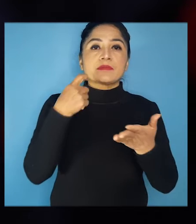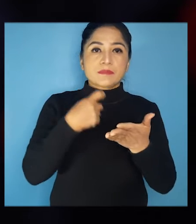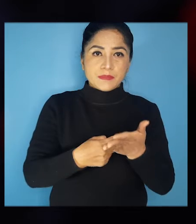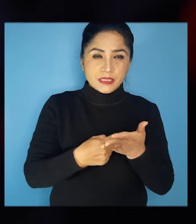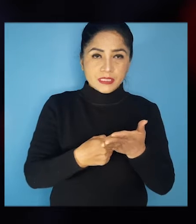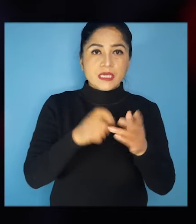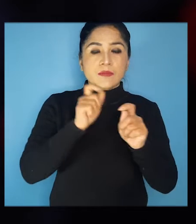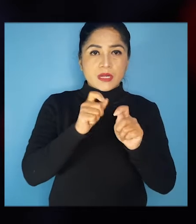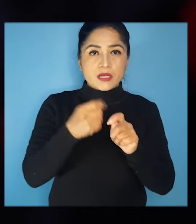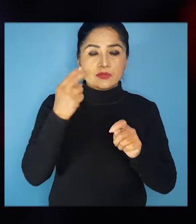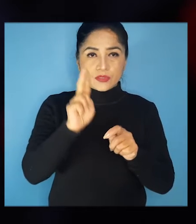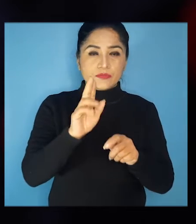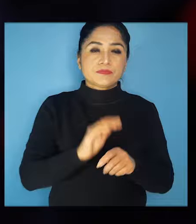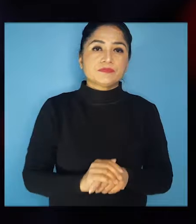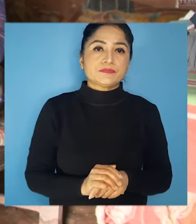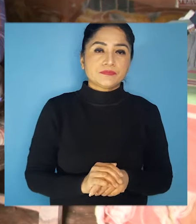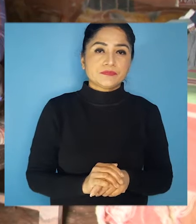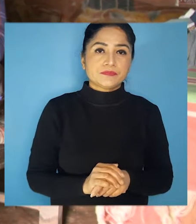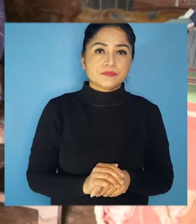पनि विकसित गरेका छौँ।